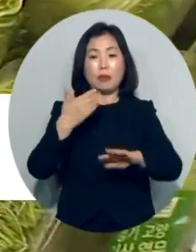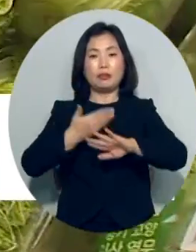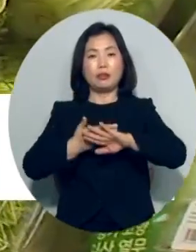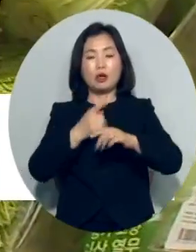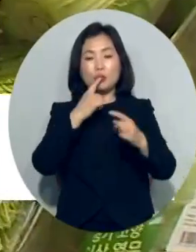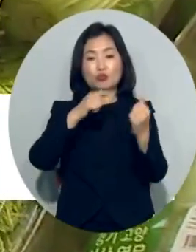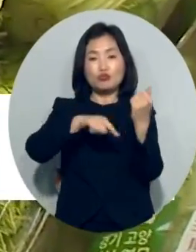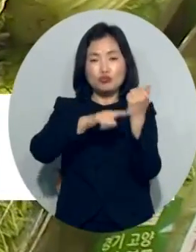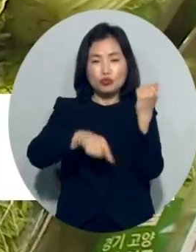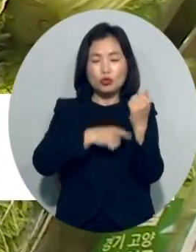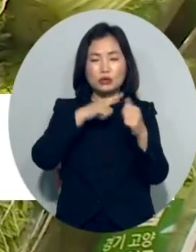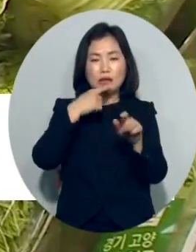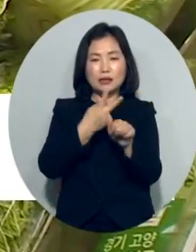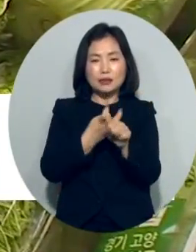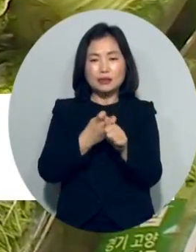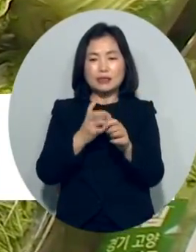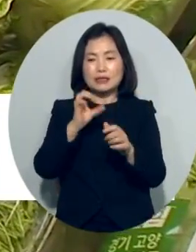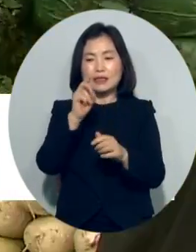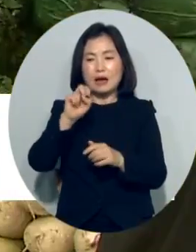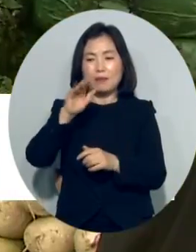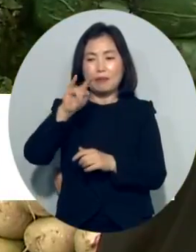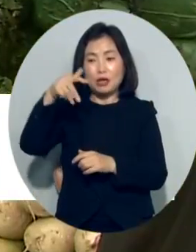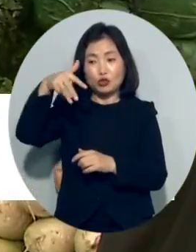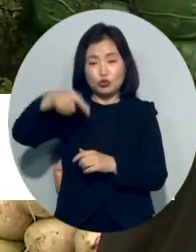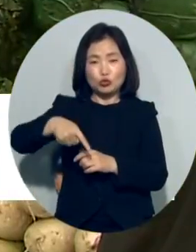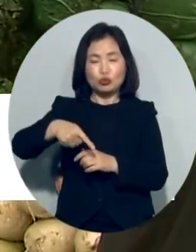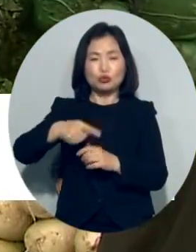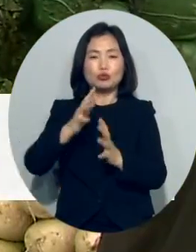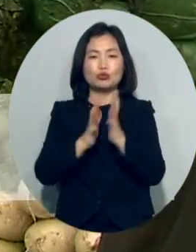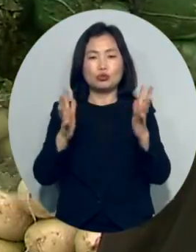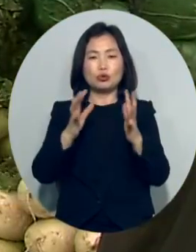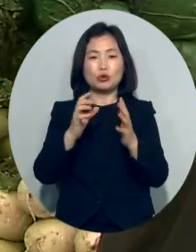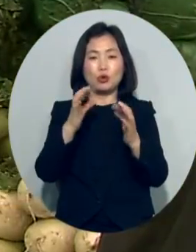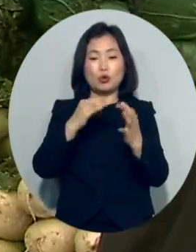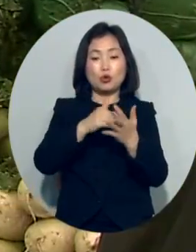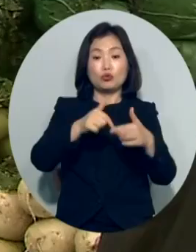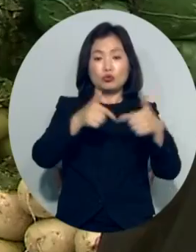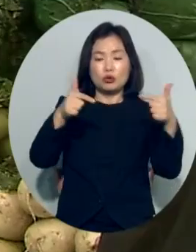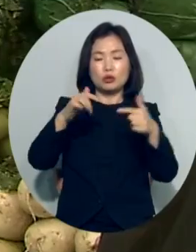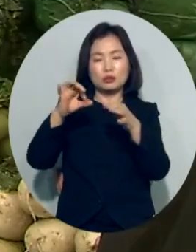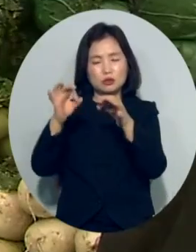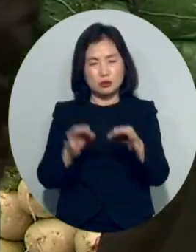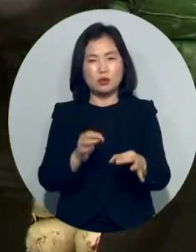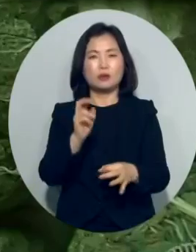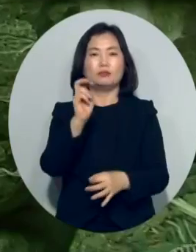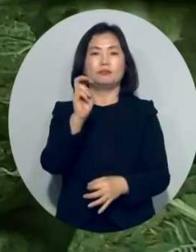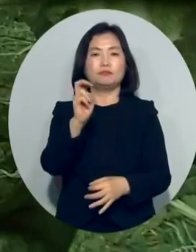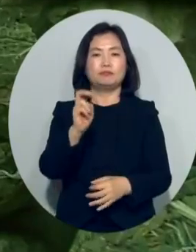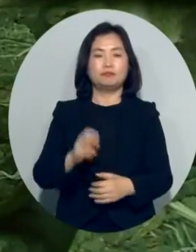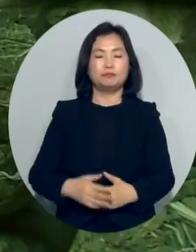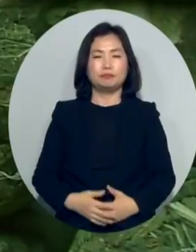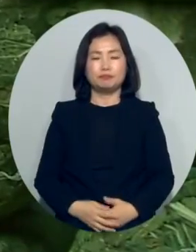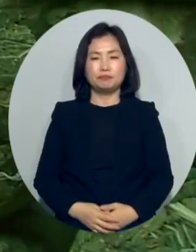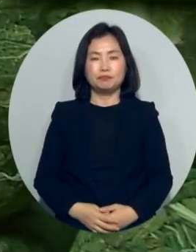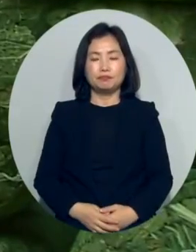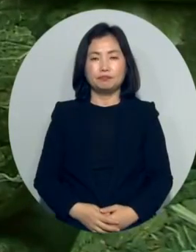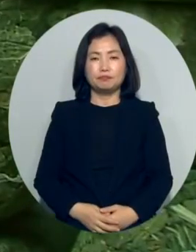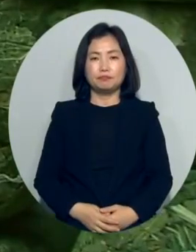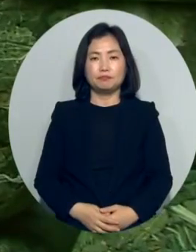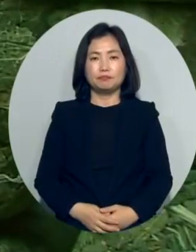무 당근 양배추 등 다른 엮은 채소는 출하량이 늘어 다 가격이 내려갈 것으로 예측돼